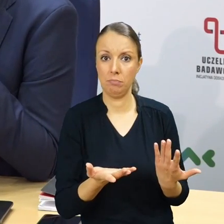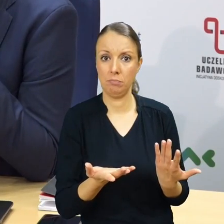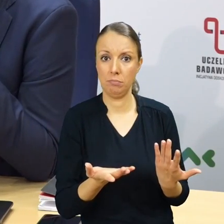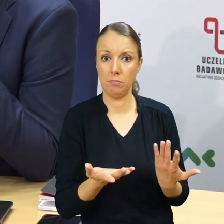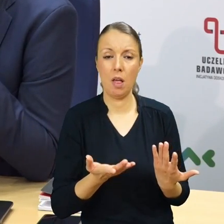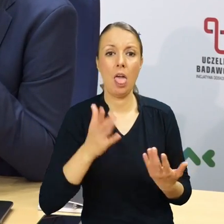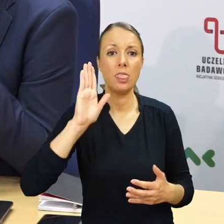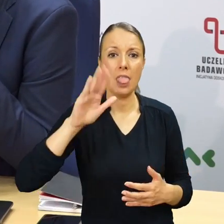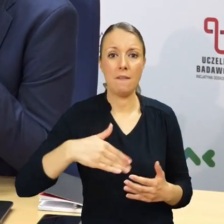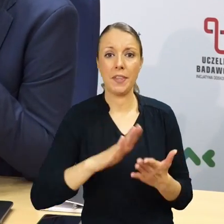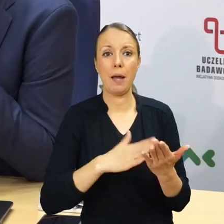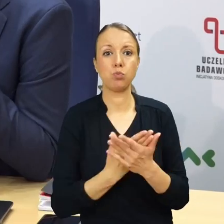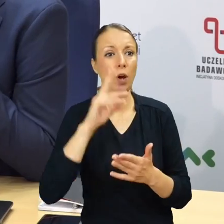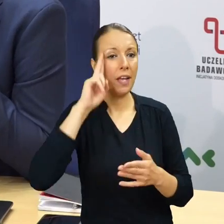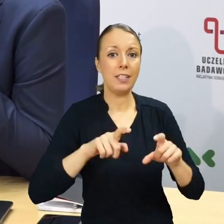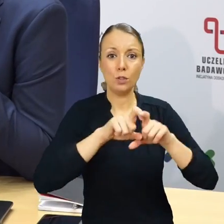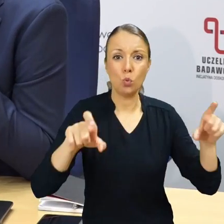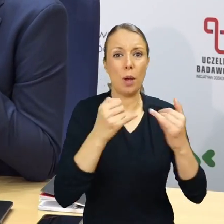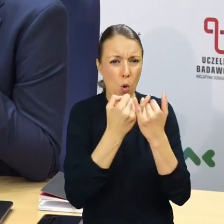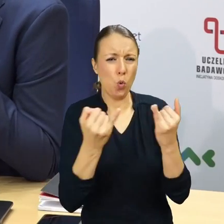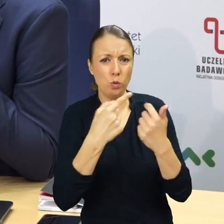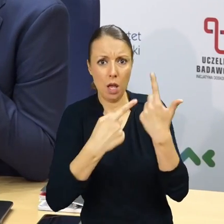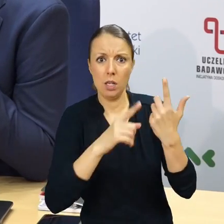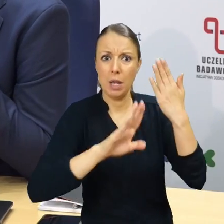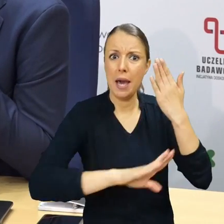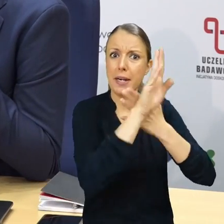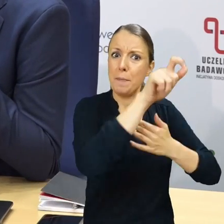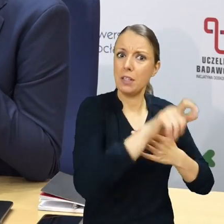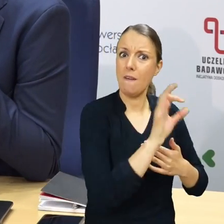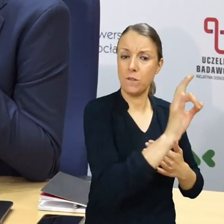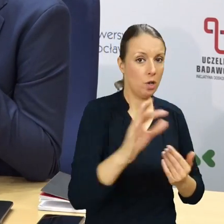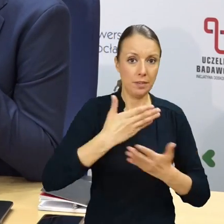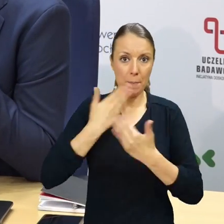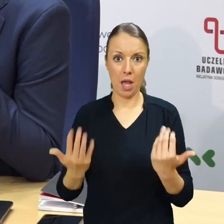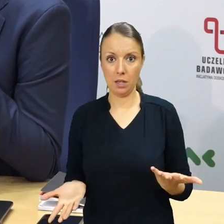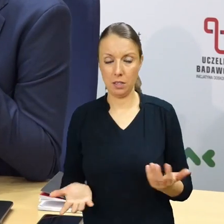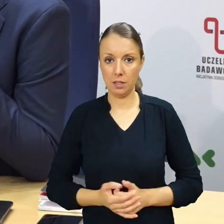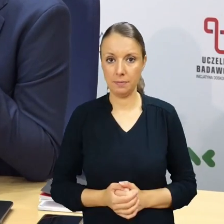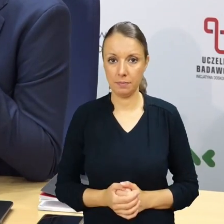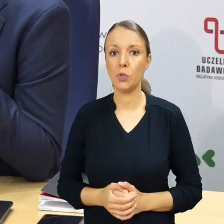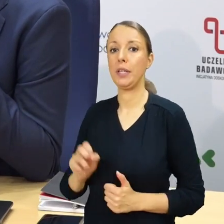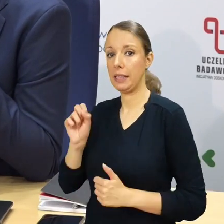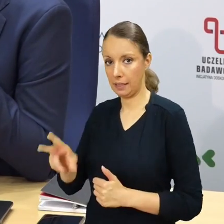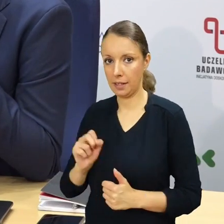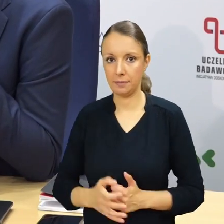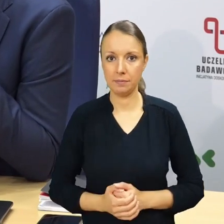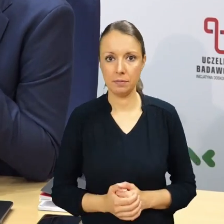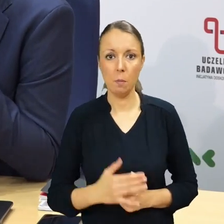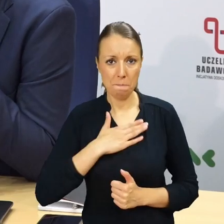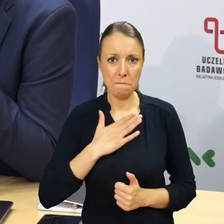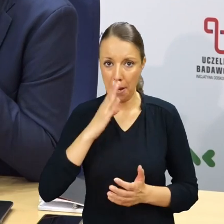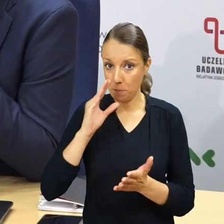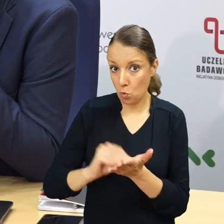podmiotu reprezentującego organ. Tak. I teraz mam takie doświadczenie, że sąd